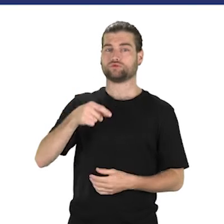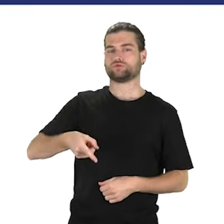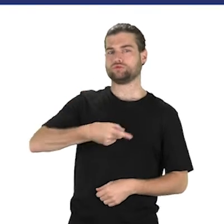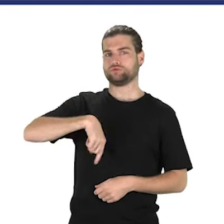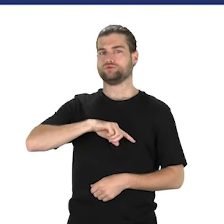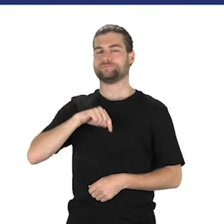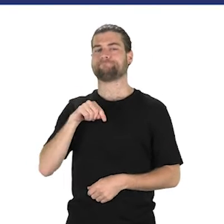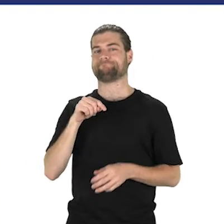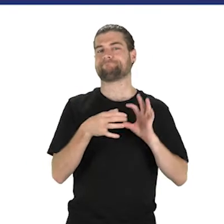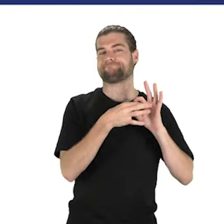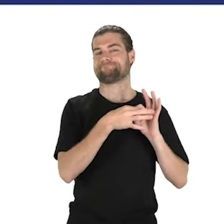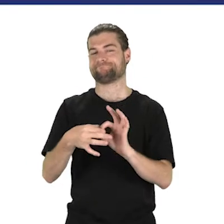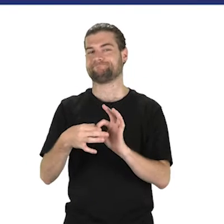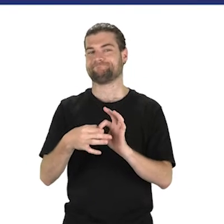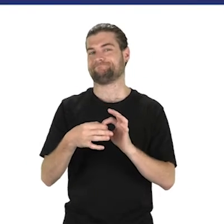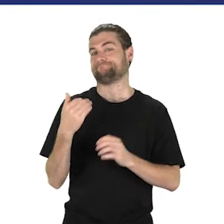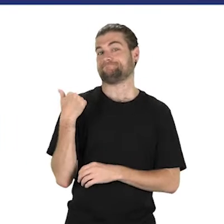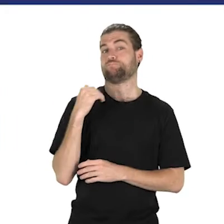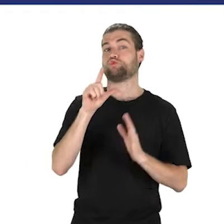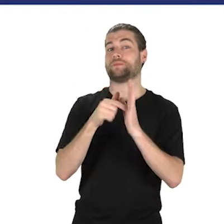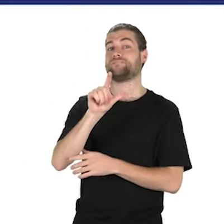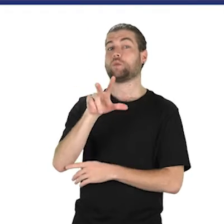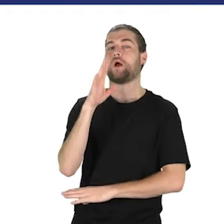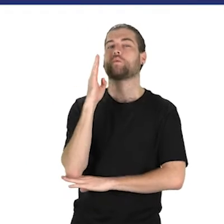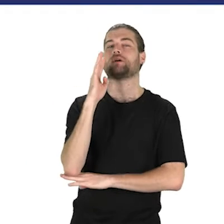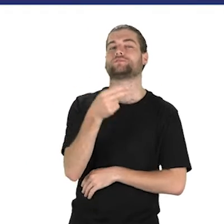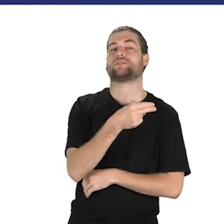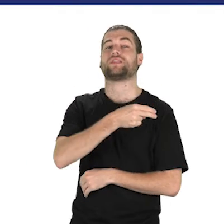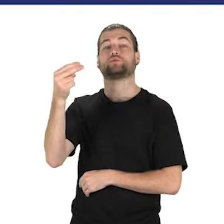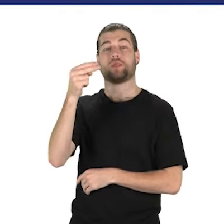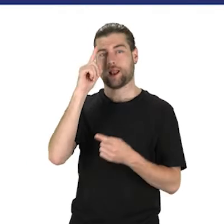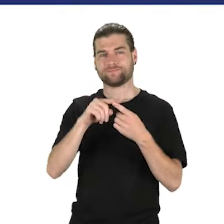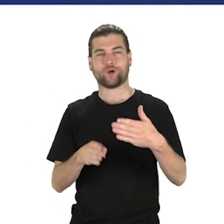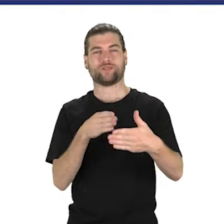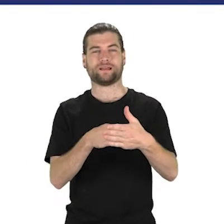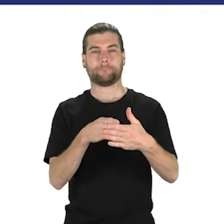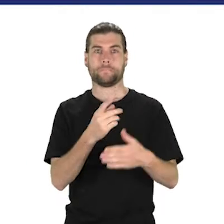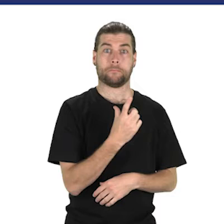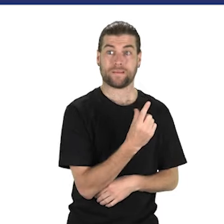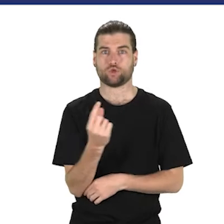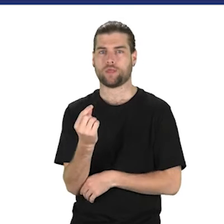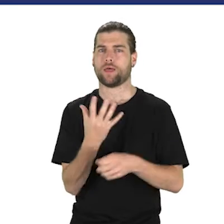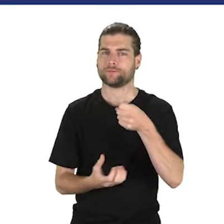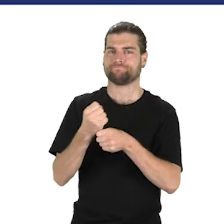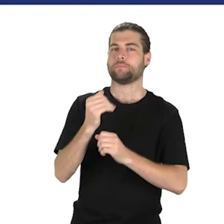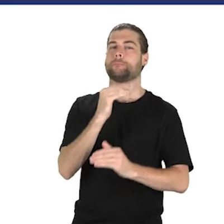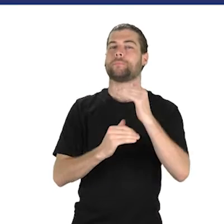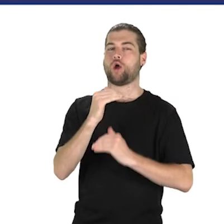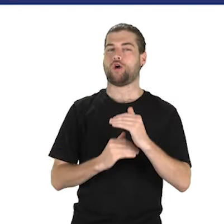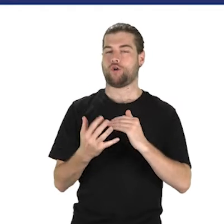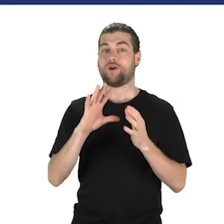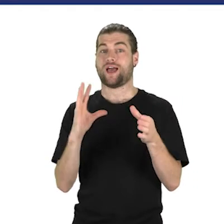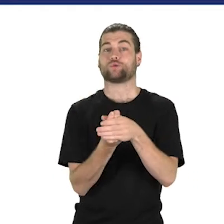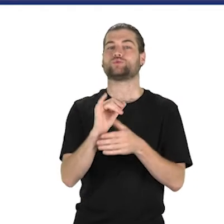En Île-de-France, de notre côté, dans les suites de la Conférence nationale du handicap de 2023, on a mis en place avec l'ensemble